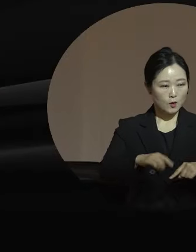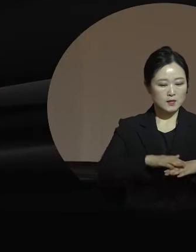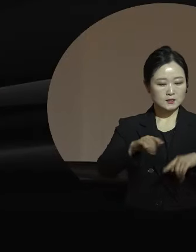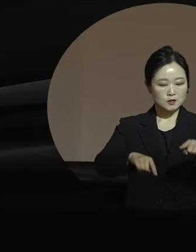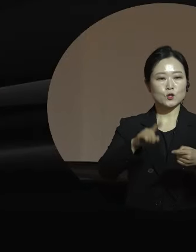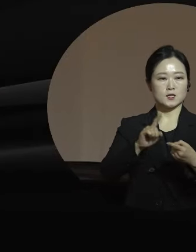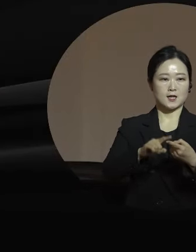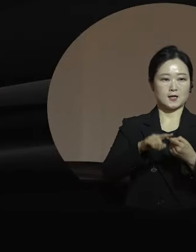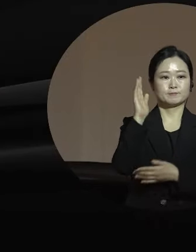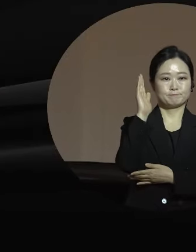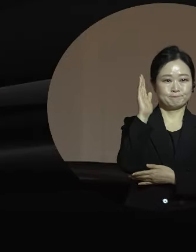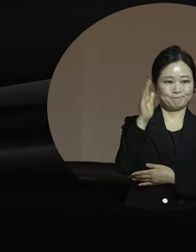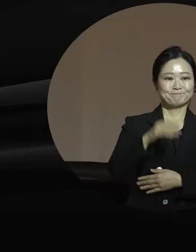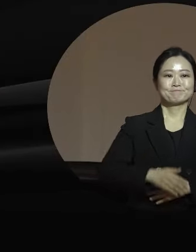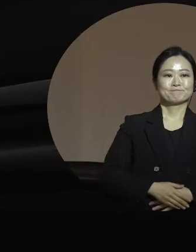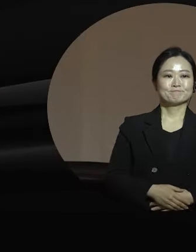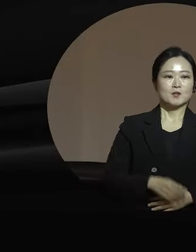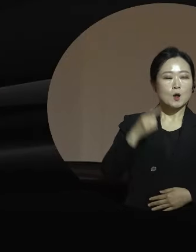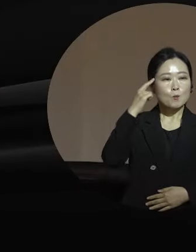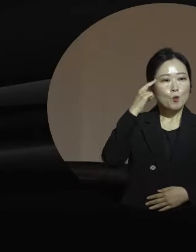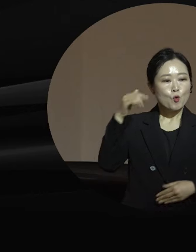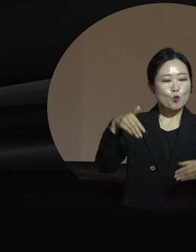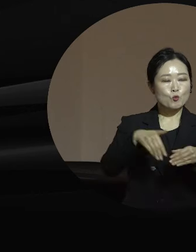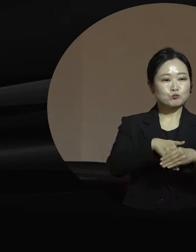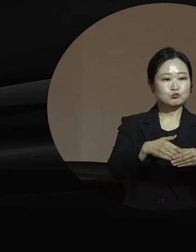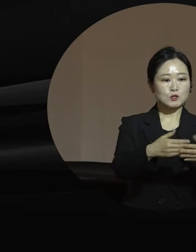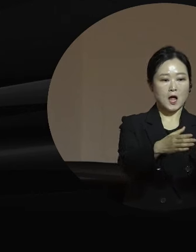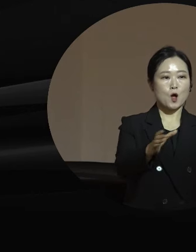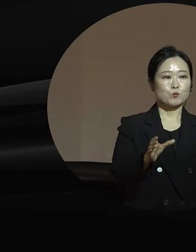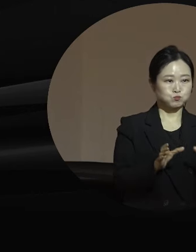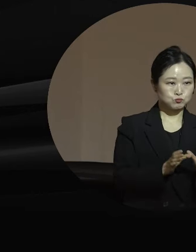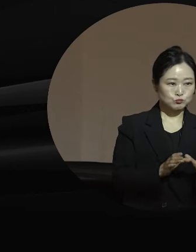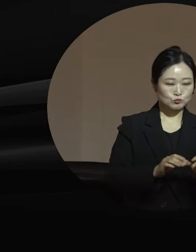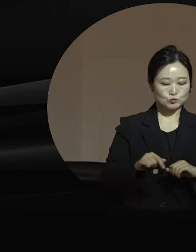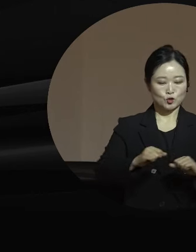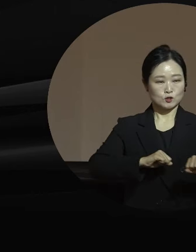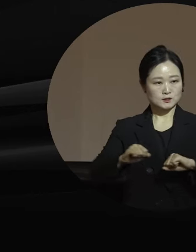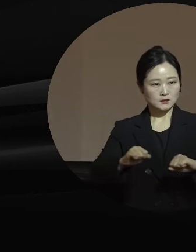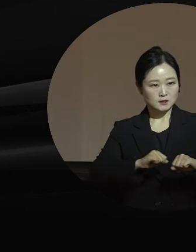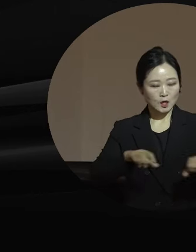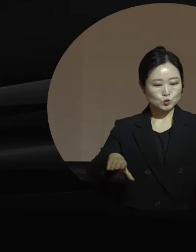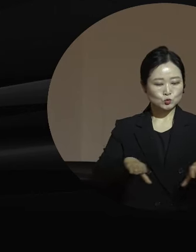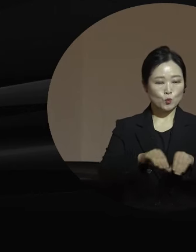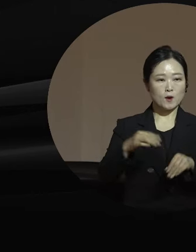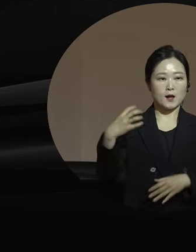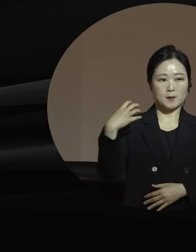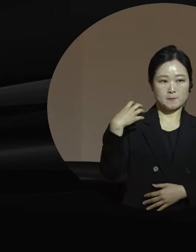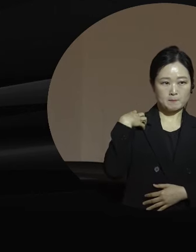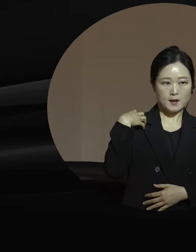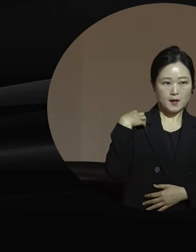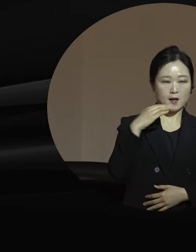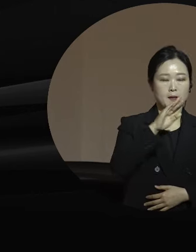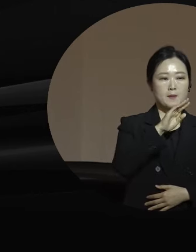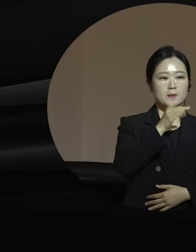듣겠습니다. 몽골 문화부 문화정책실행 총괄 나란체책